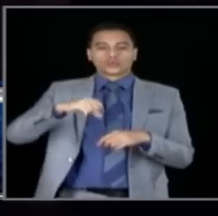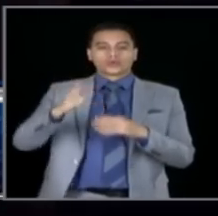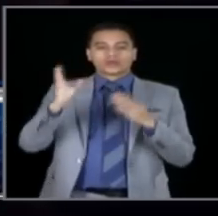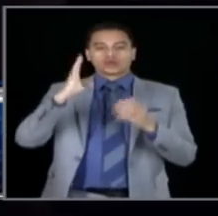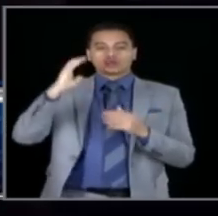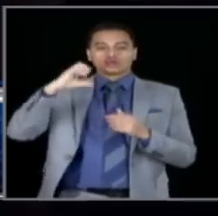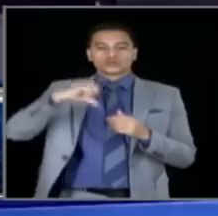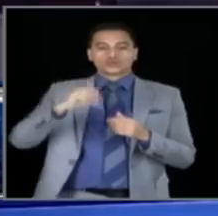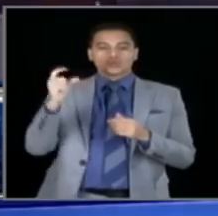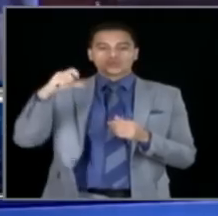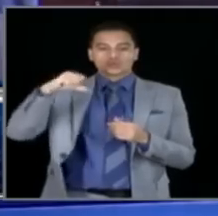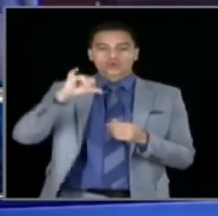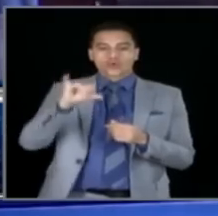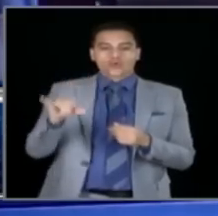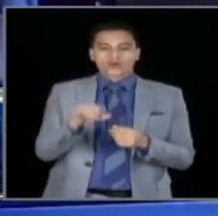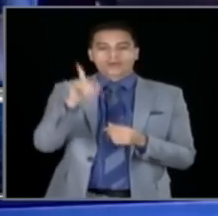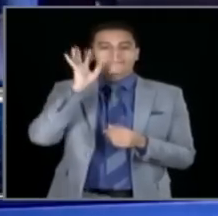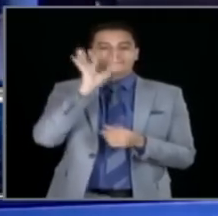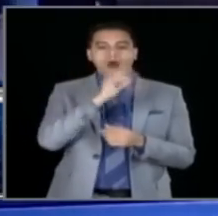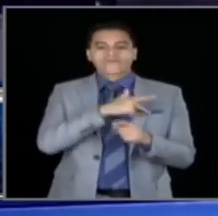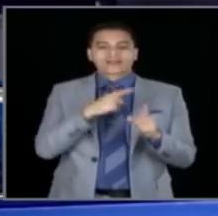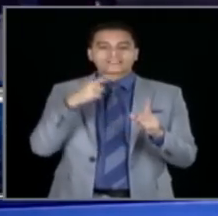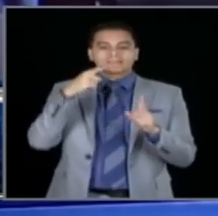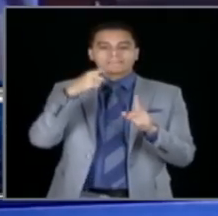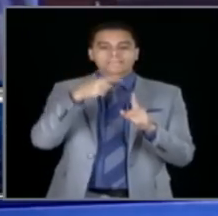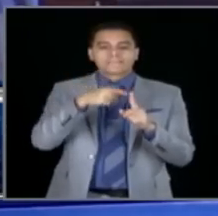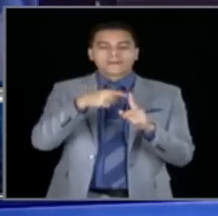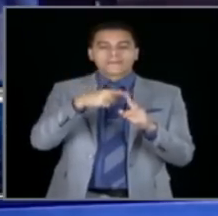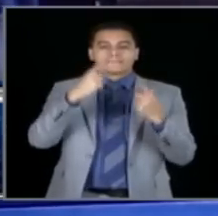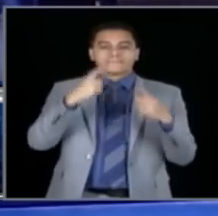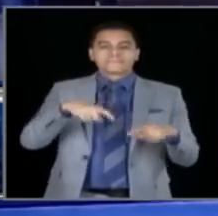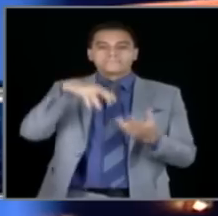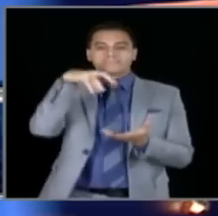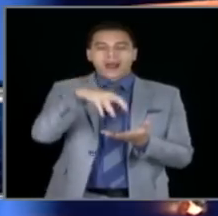والتي يطلق عليها بلدة التوائم؟